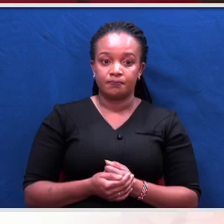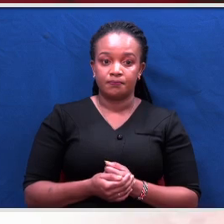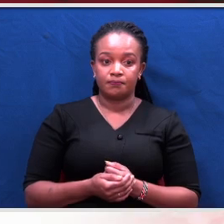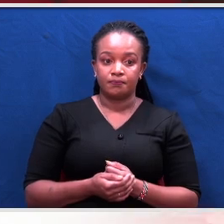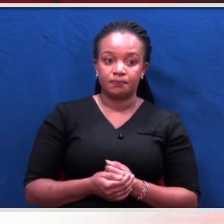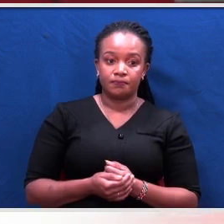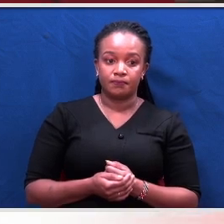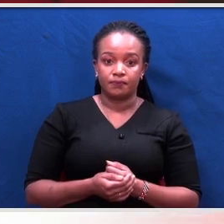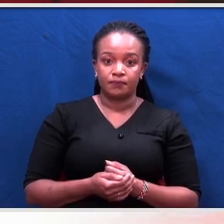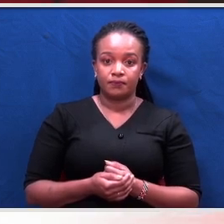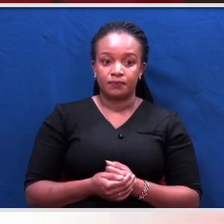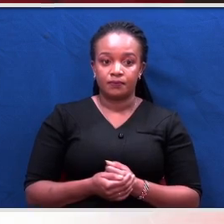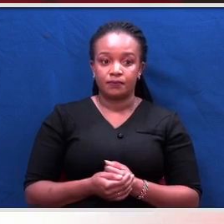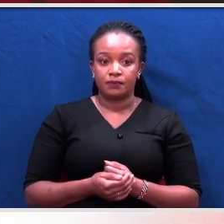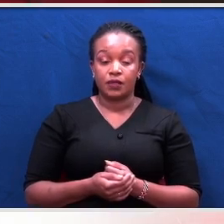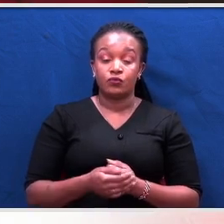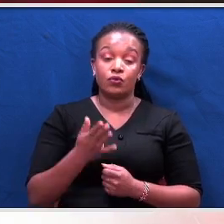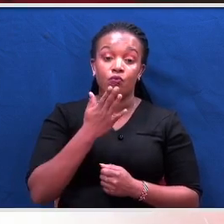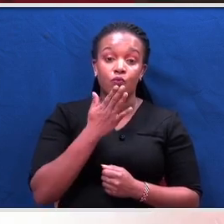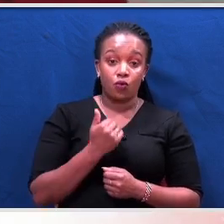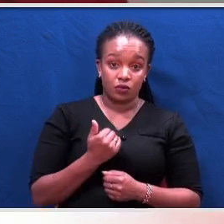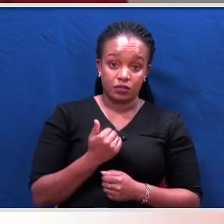and we shall be seeking for an independent